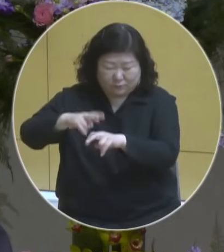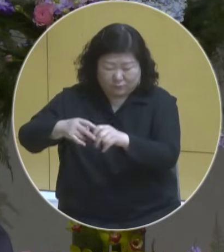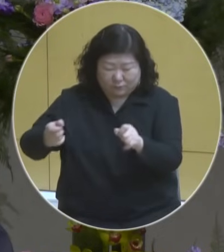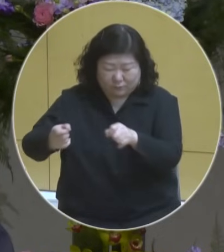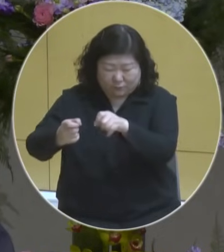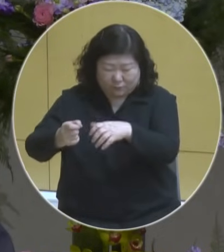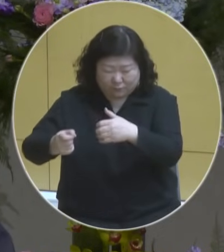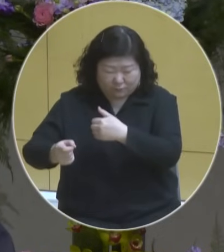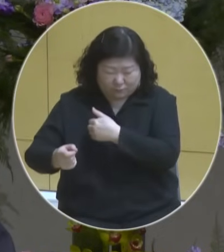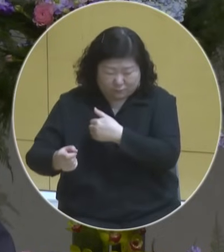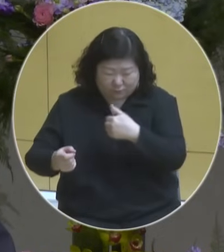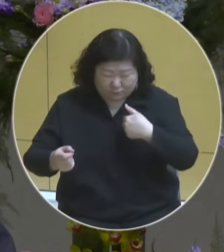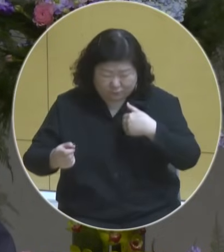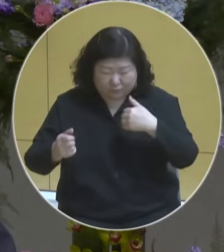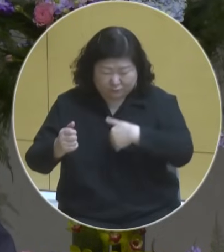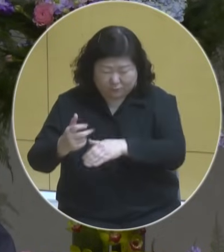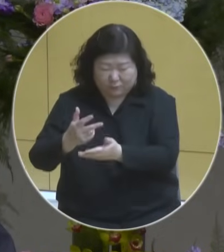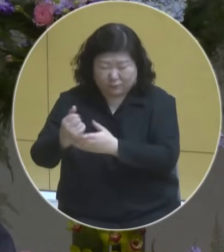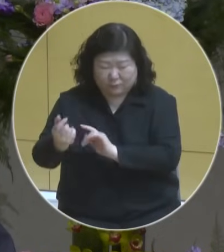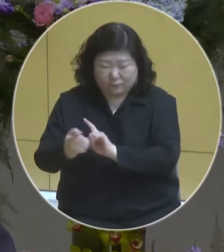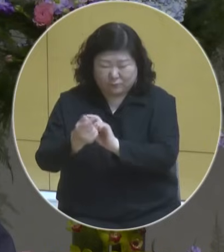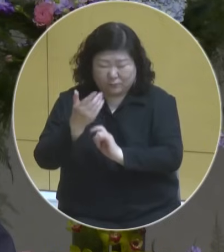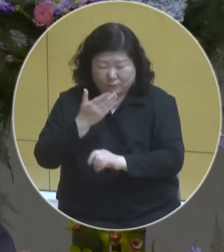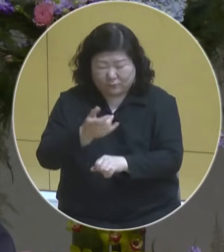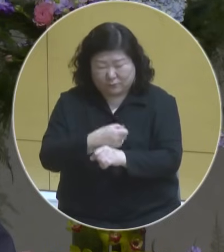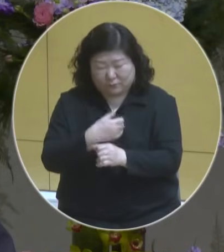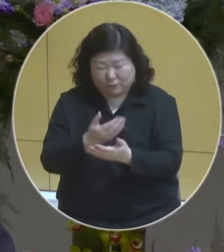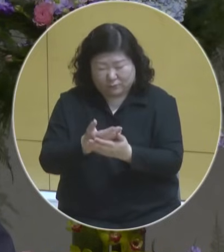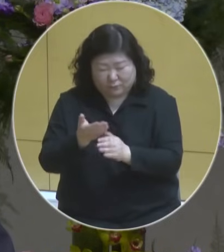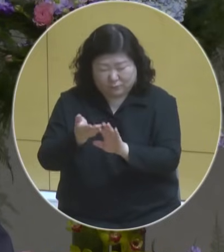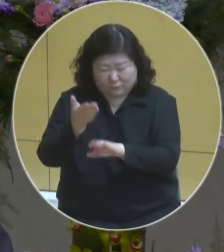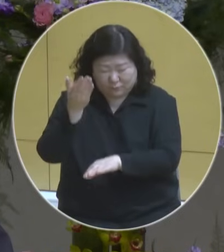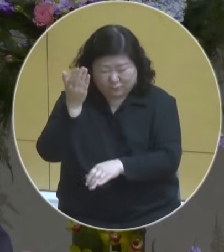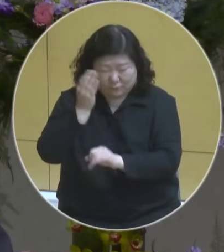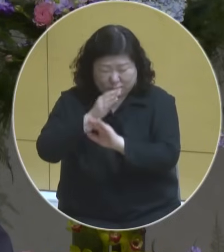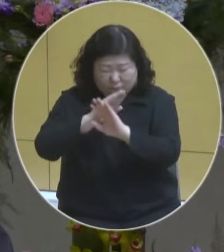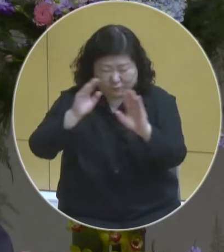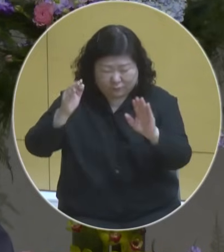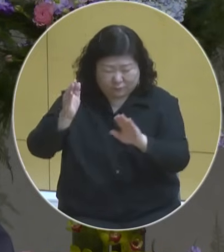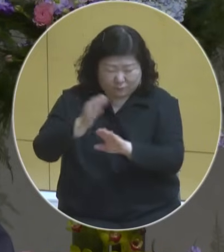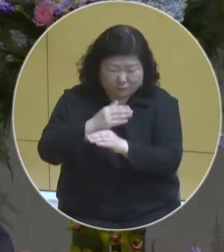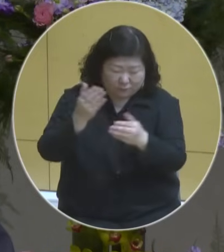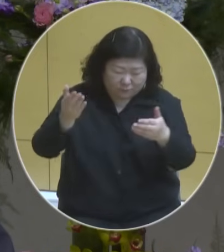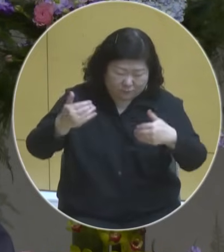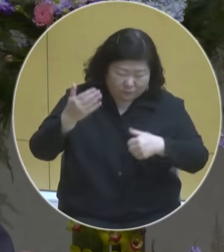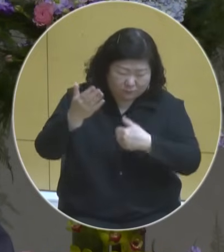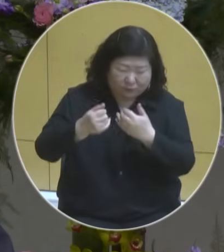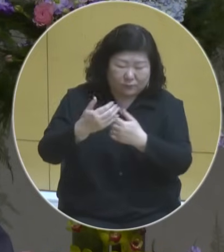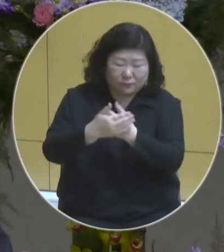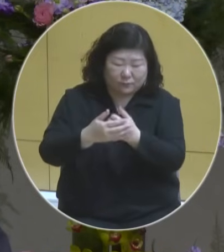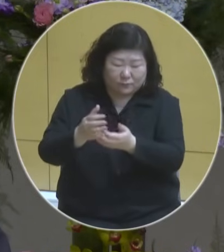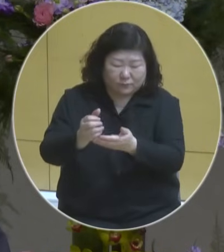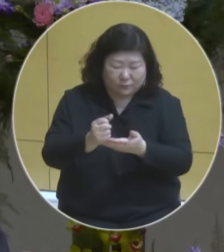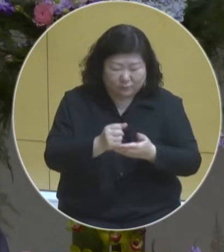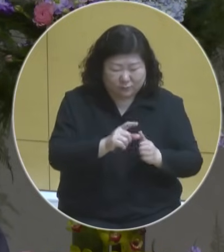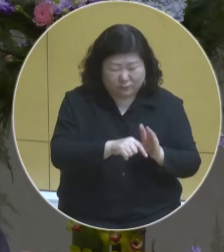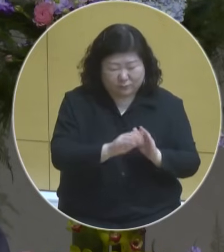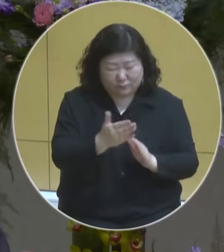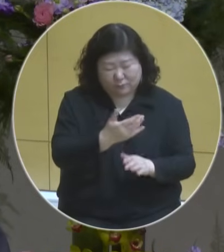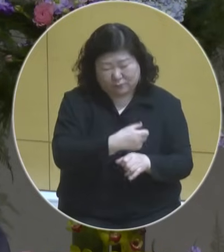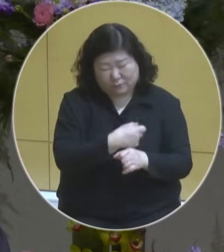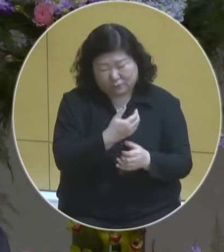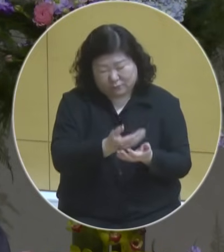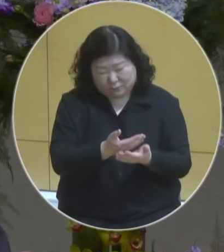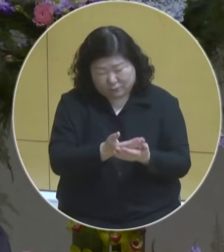되게 하여 주 위로 하늘로 붙어 주시는 하나님 은혜를 누리는 시간 되게 하여 주시옵소서